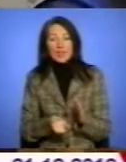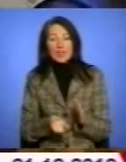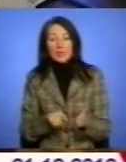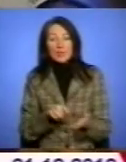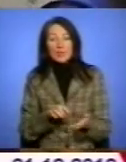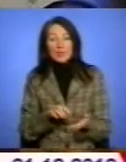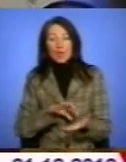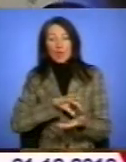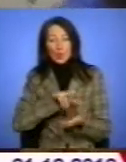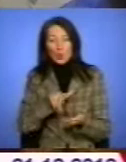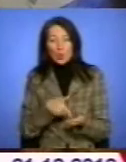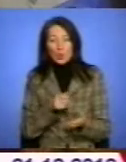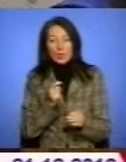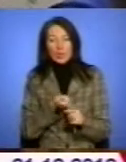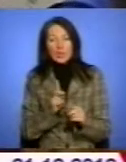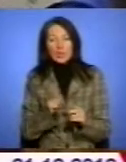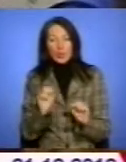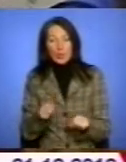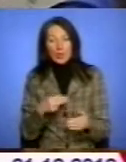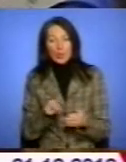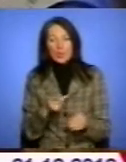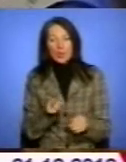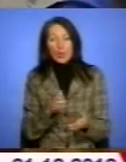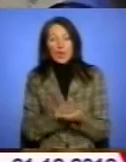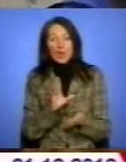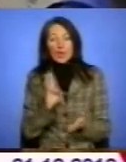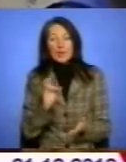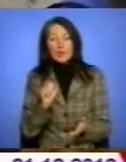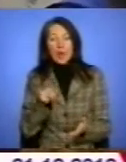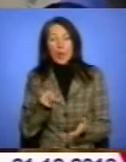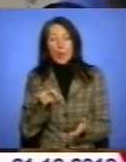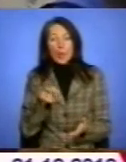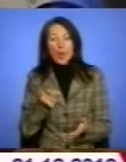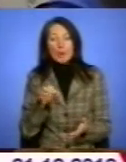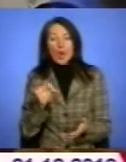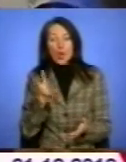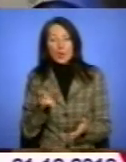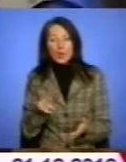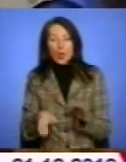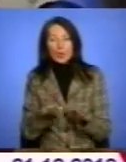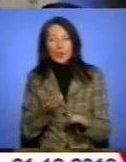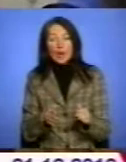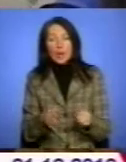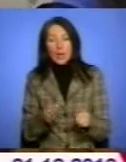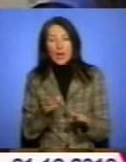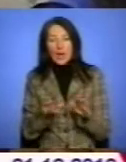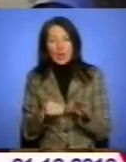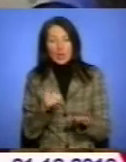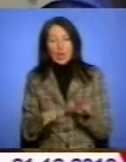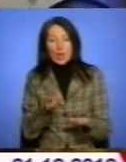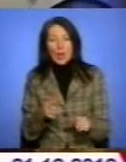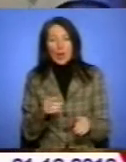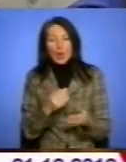придбати, він є смачний, то є Наполеон. Його кілограм ваги коштує 40